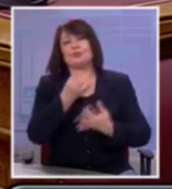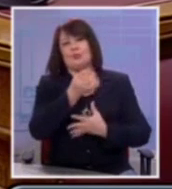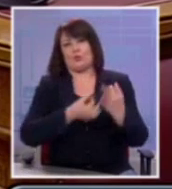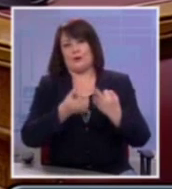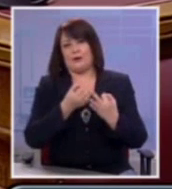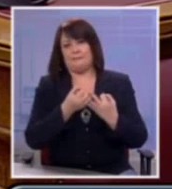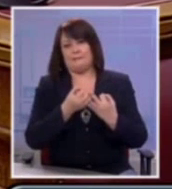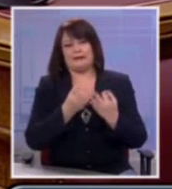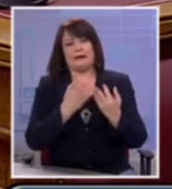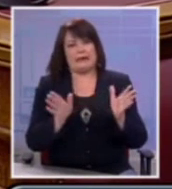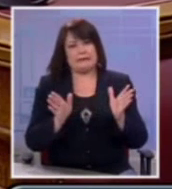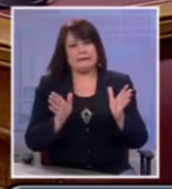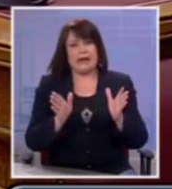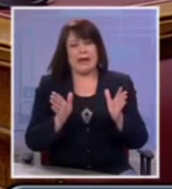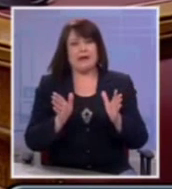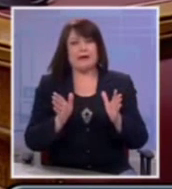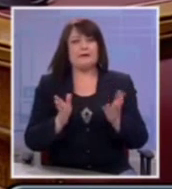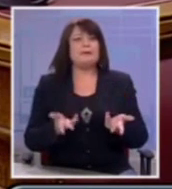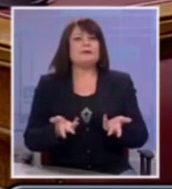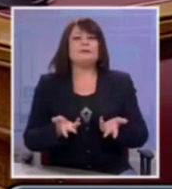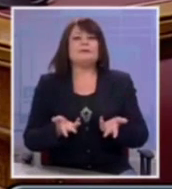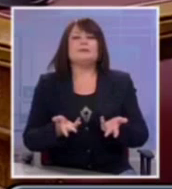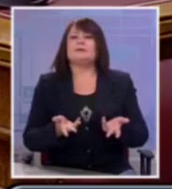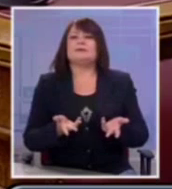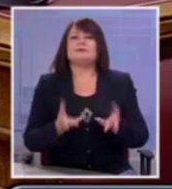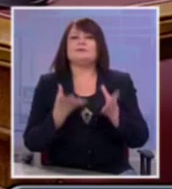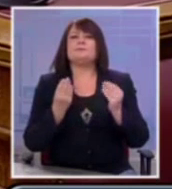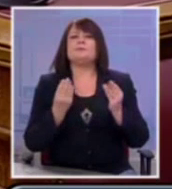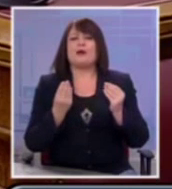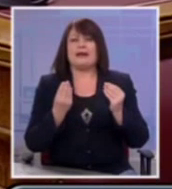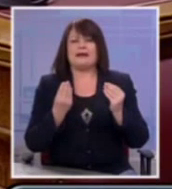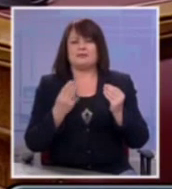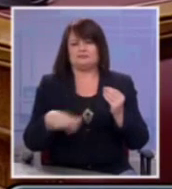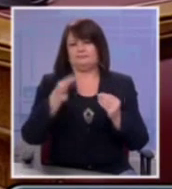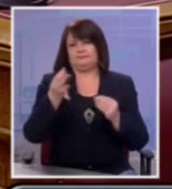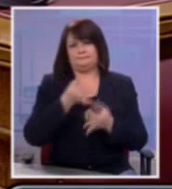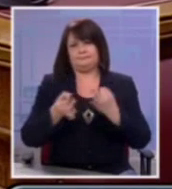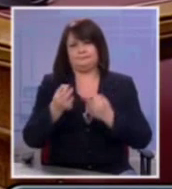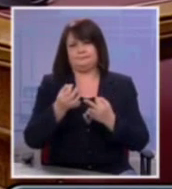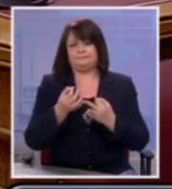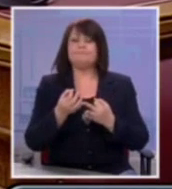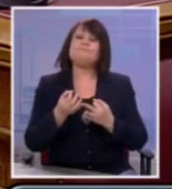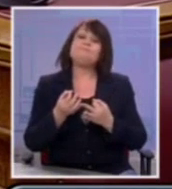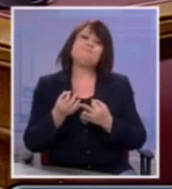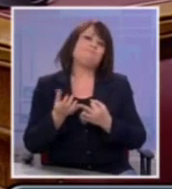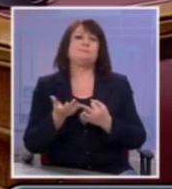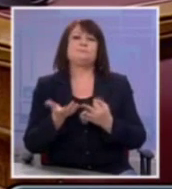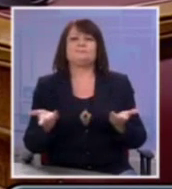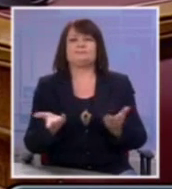εκφράστηκε ανοιχτά και δημοσίως από πάρα πολλές πηγές δεν κατέστη δυνατό